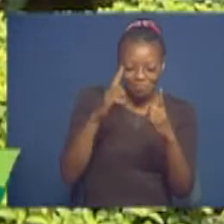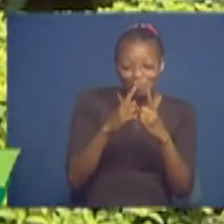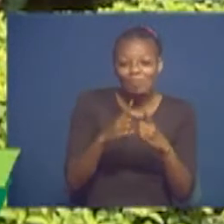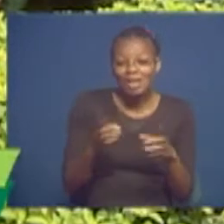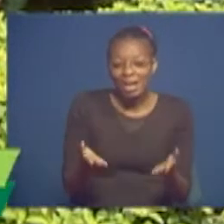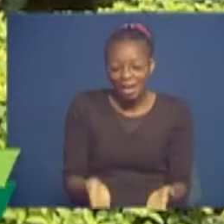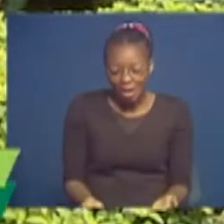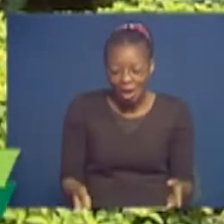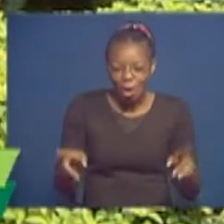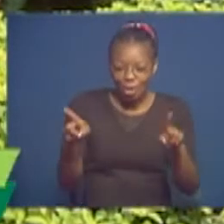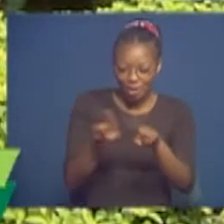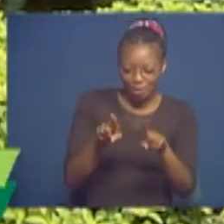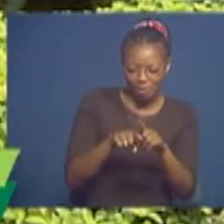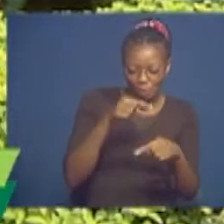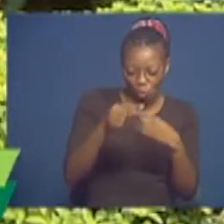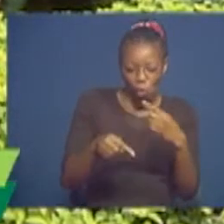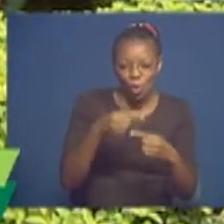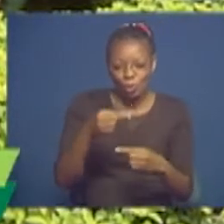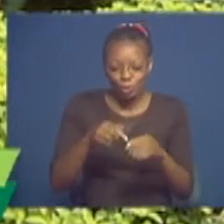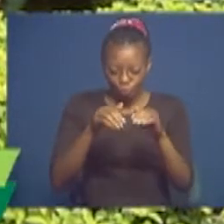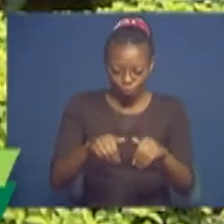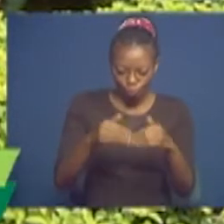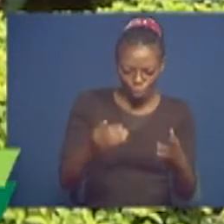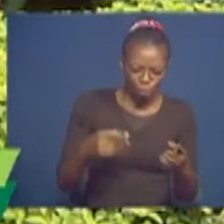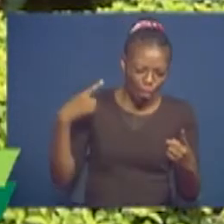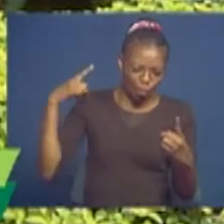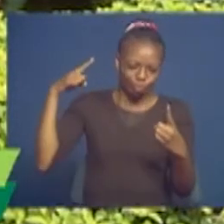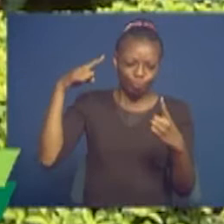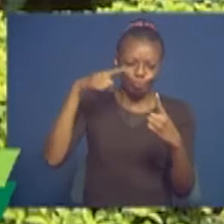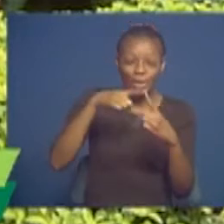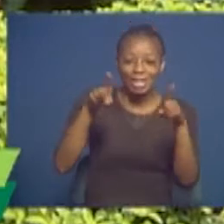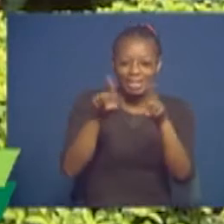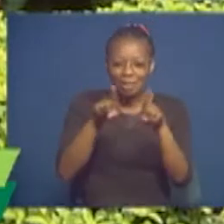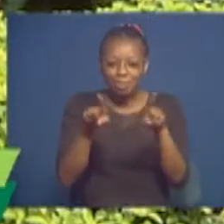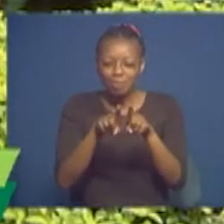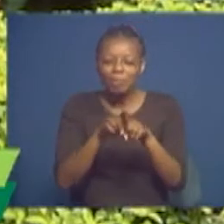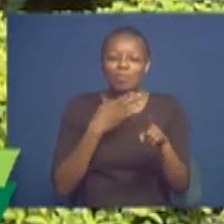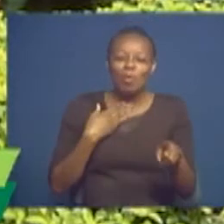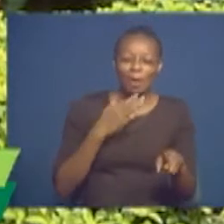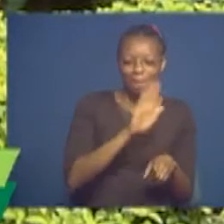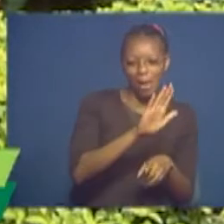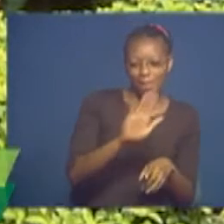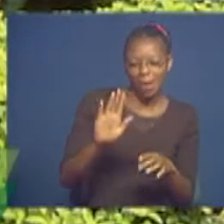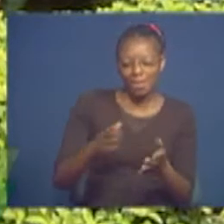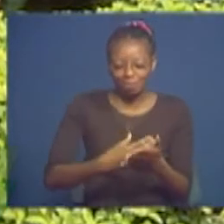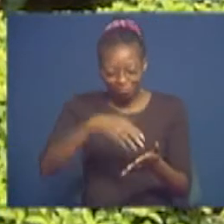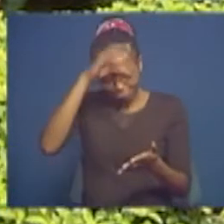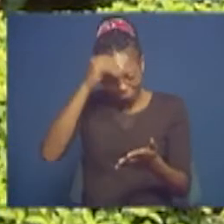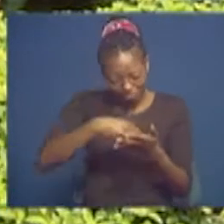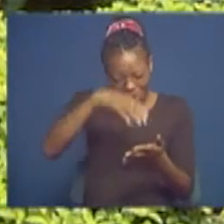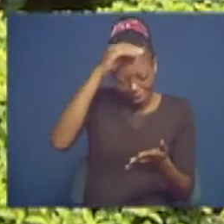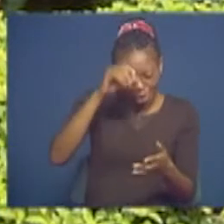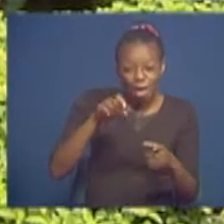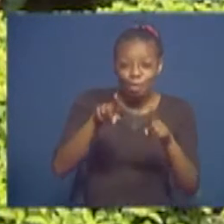pamoja katika jukwaa letu la kilimo. Lengo letu likiwa ni lile lile la kukuelimisha na kukupa fursa ya